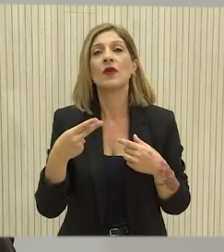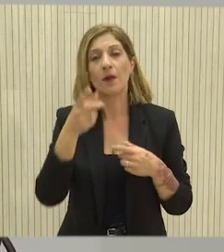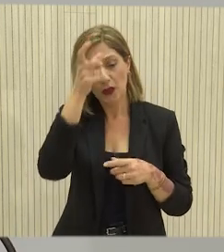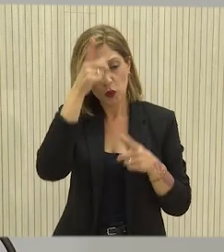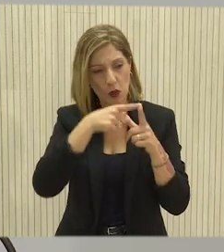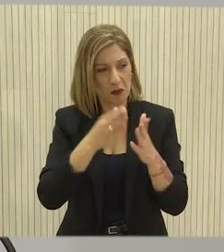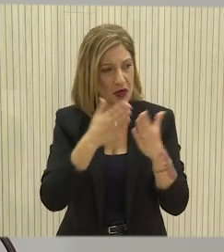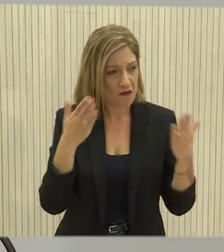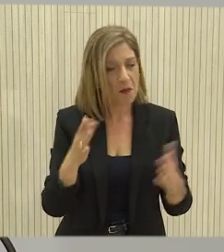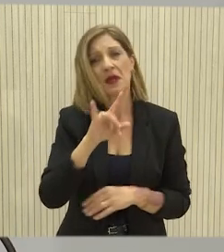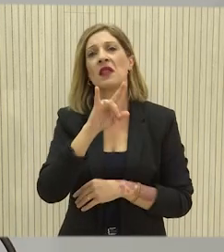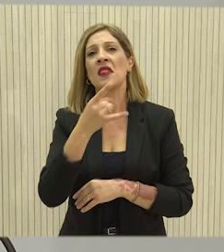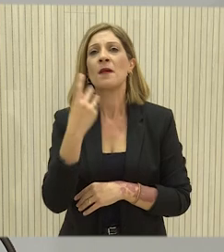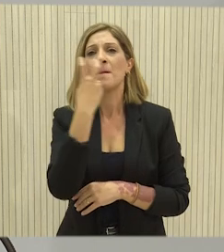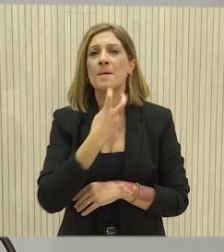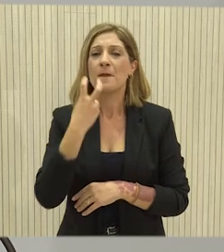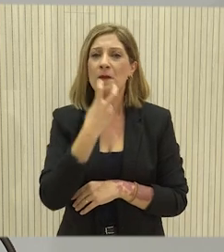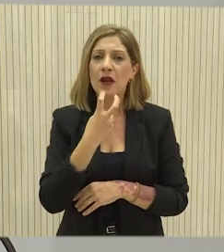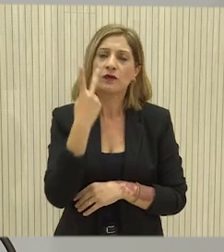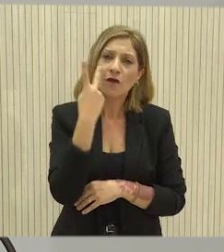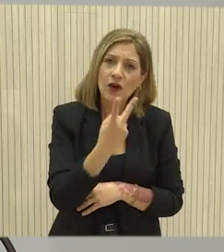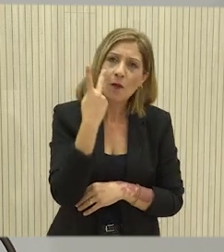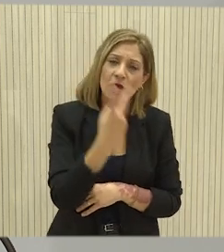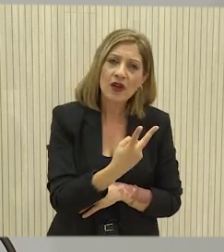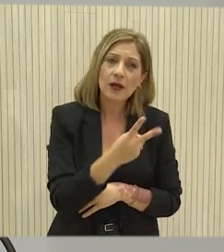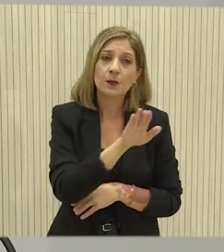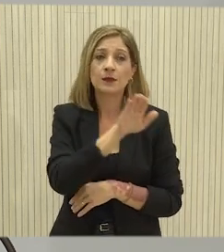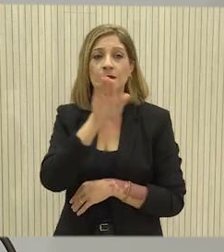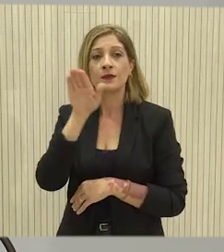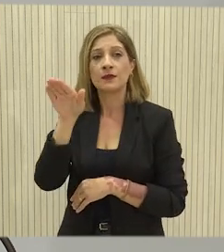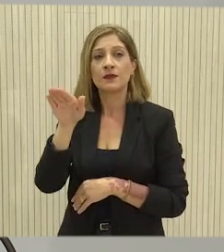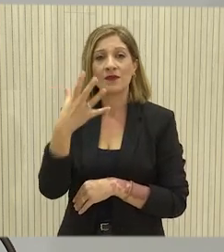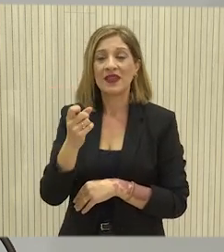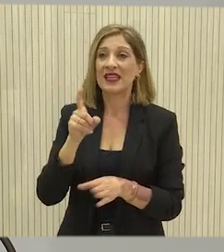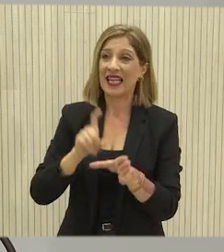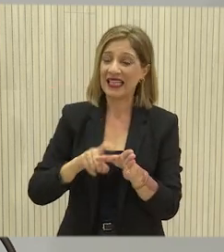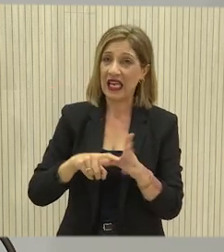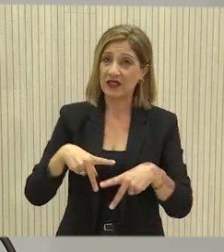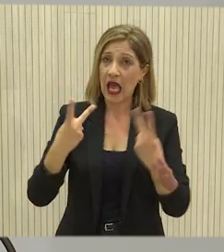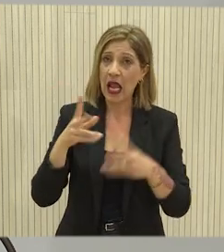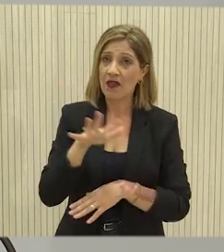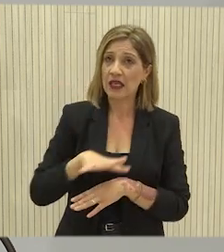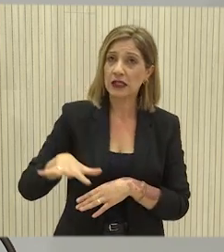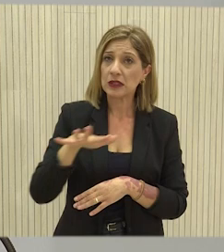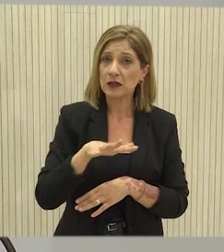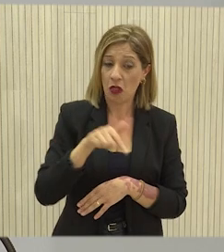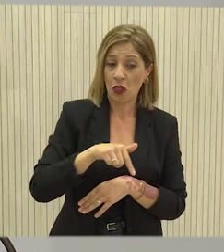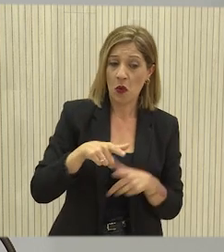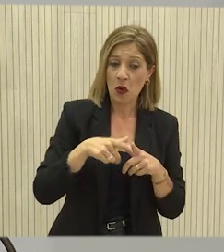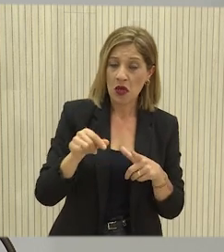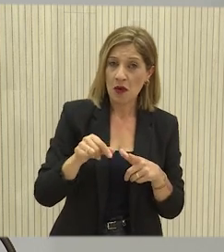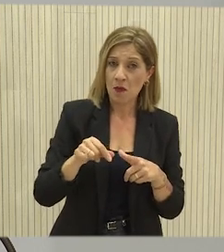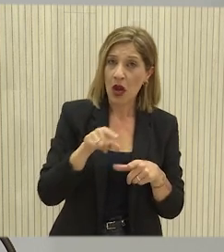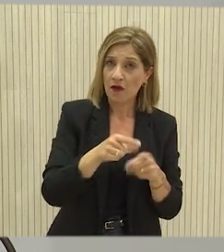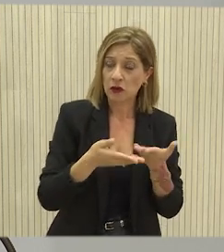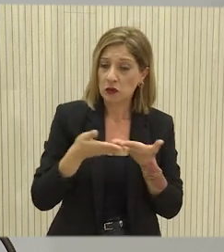τύπο, είτε βάσει πληροφοριών που έχουμε, αξιολογούνται. Υπάρχουν εταιρείες στις ελεύθερες περιοχές που ελέγχει η Κυπριακή Δημοκρατία, οι οποίες προκάνουν